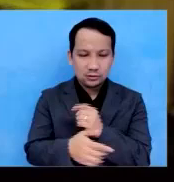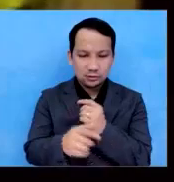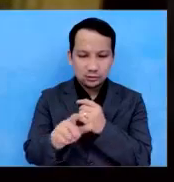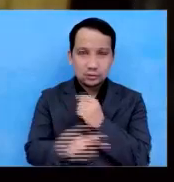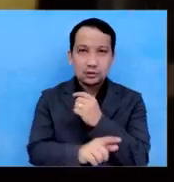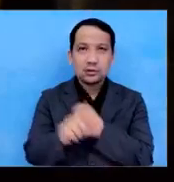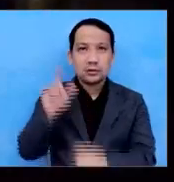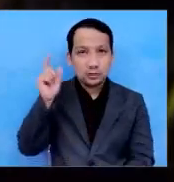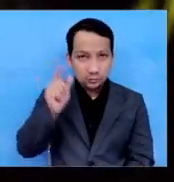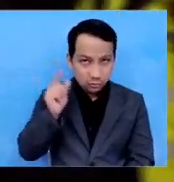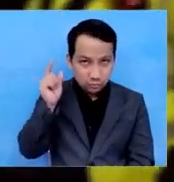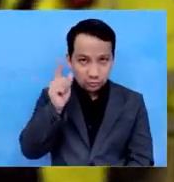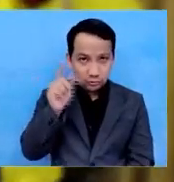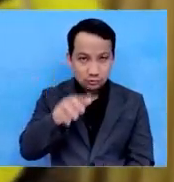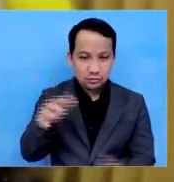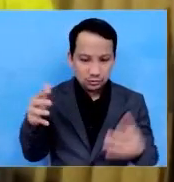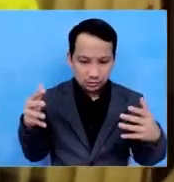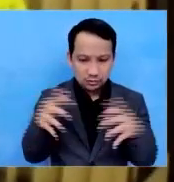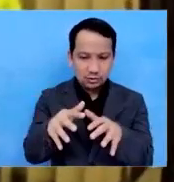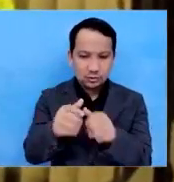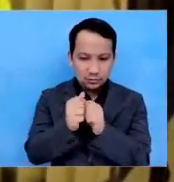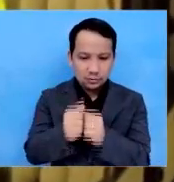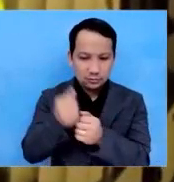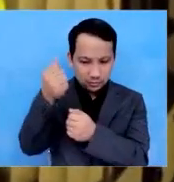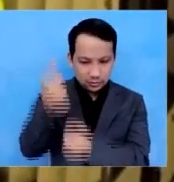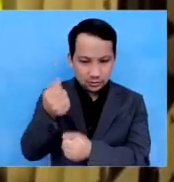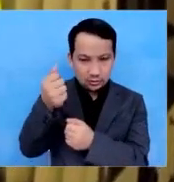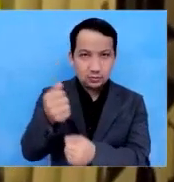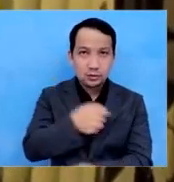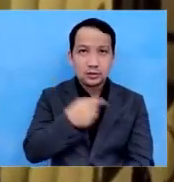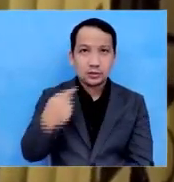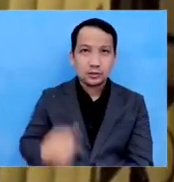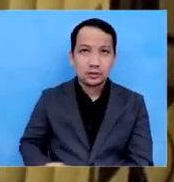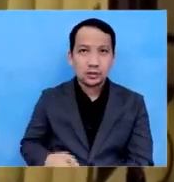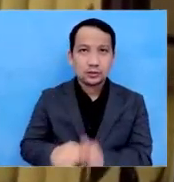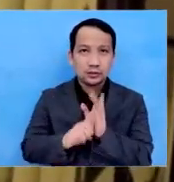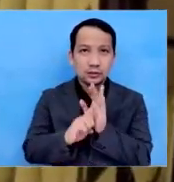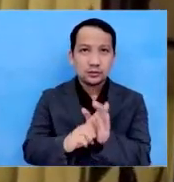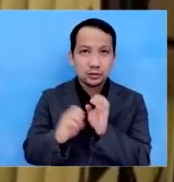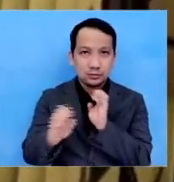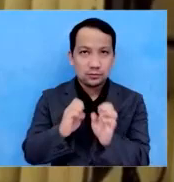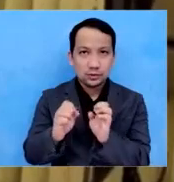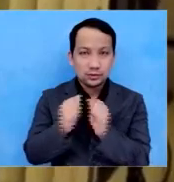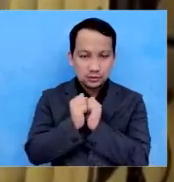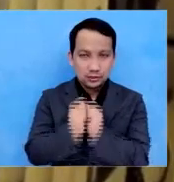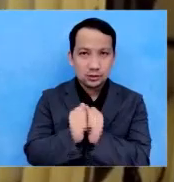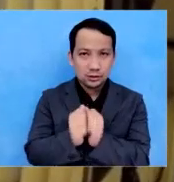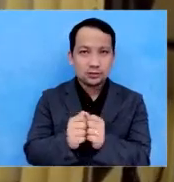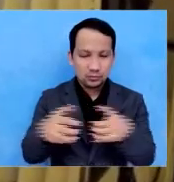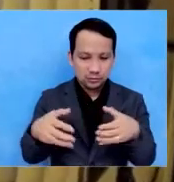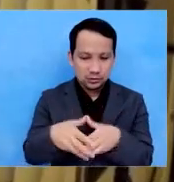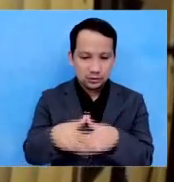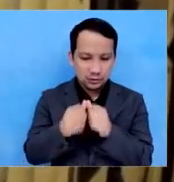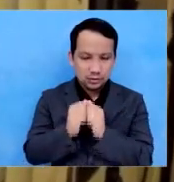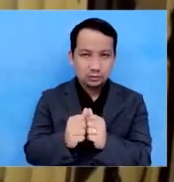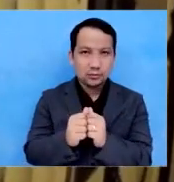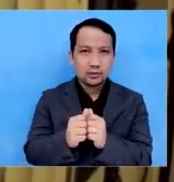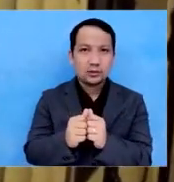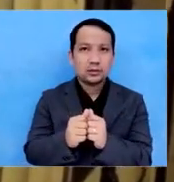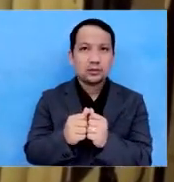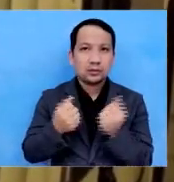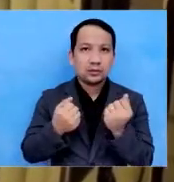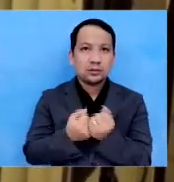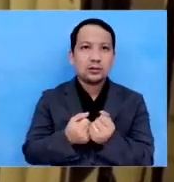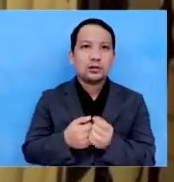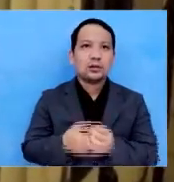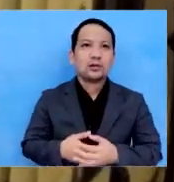Kingdom, nagtipon-tipon ng mga rallyista sa labas ng Chinese Embassy. Kasama nila ang mga nakikisimpatya.